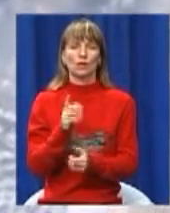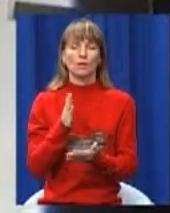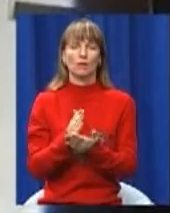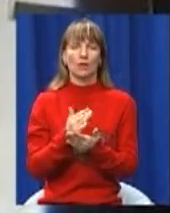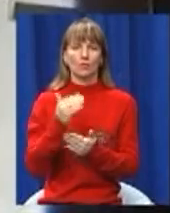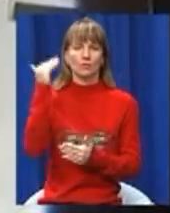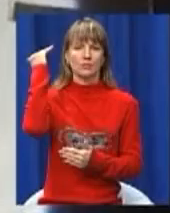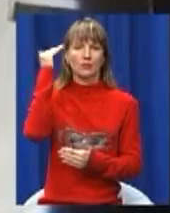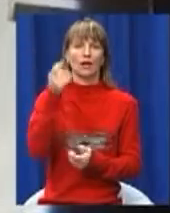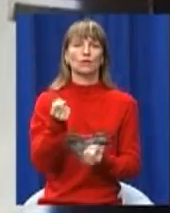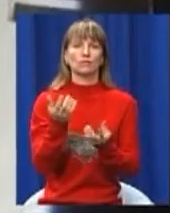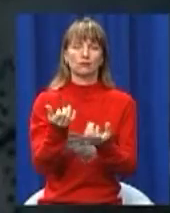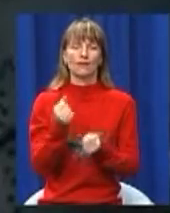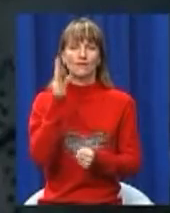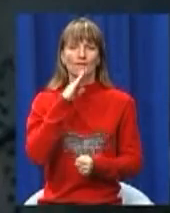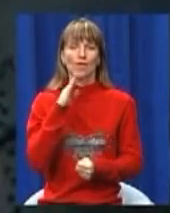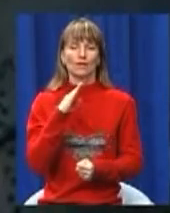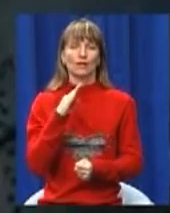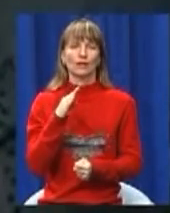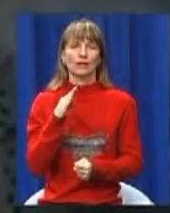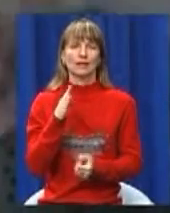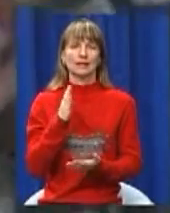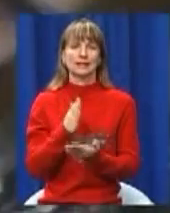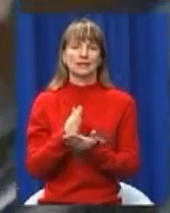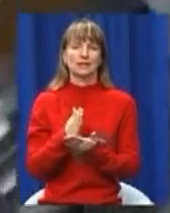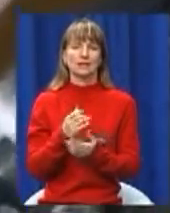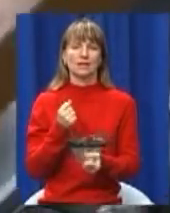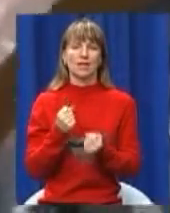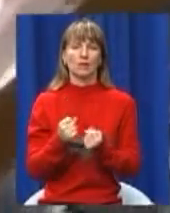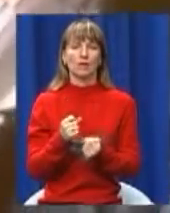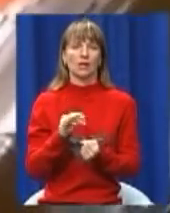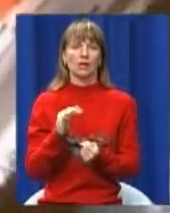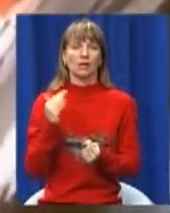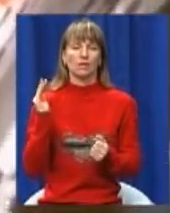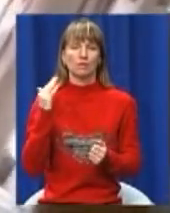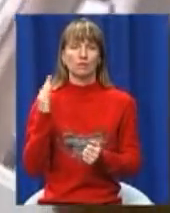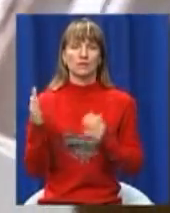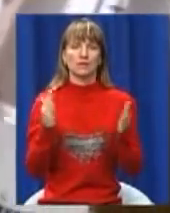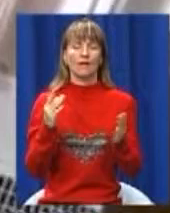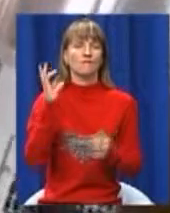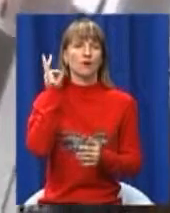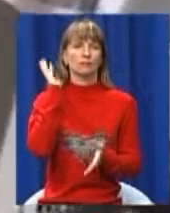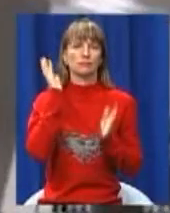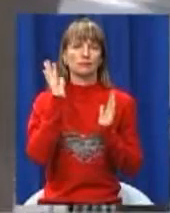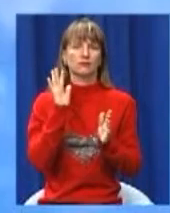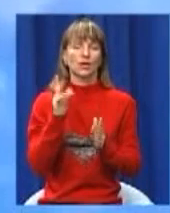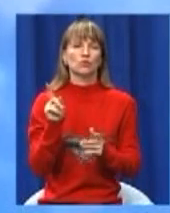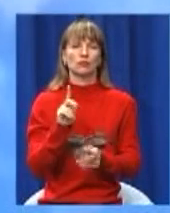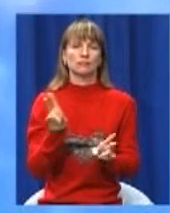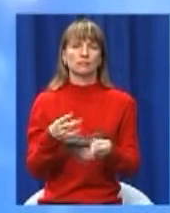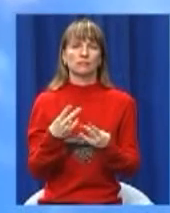з якого надходить вода. Дно з пристроєм для закріплення ступень і поліетиленові стінки. Волосся миють шампунем, що не